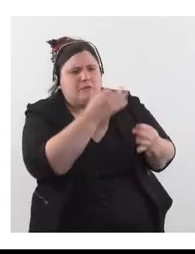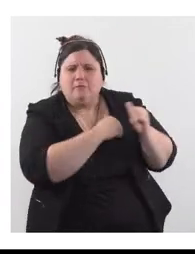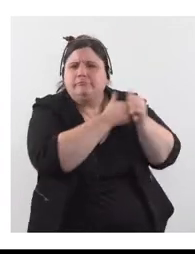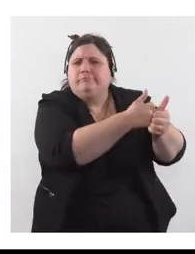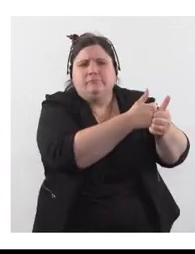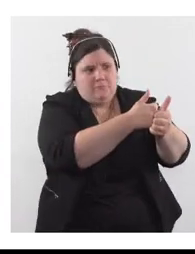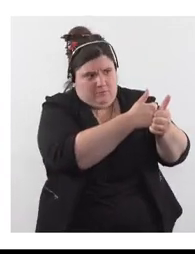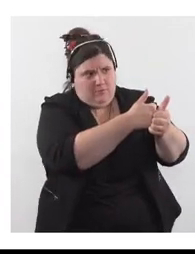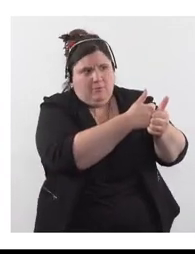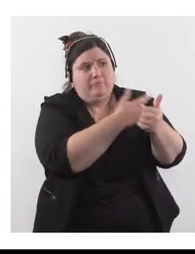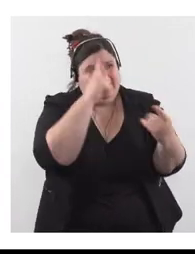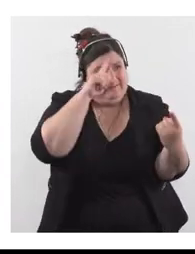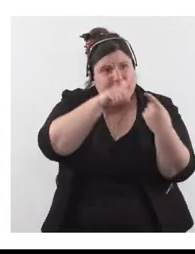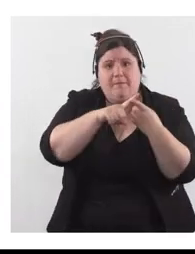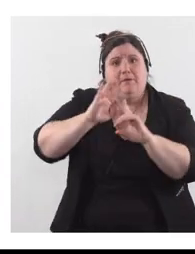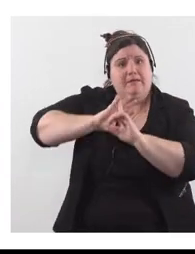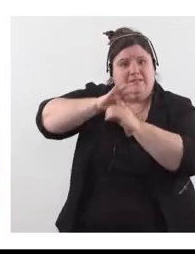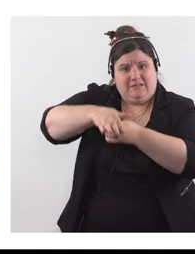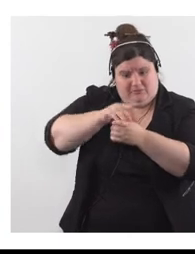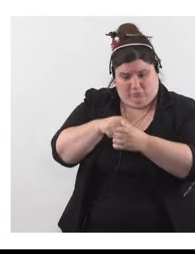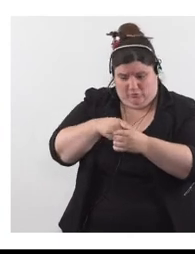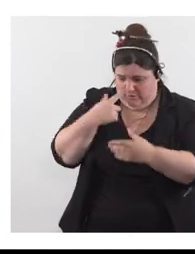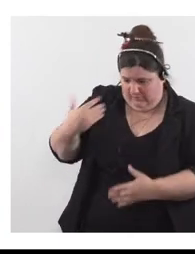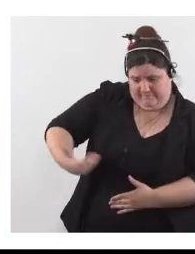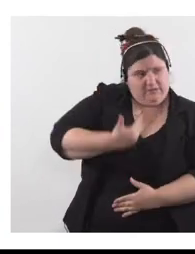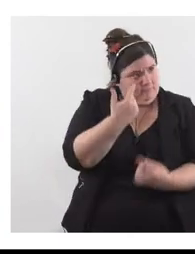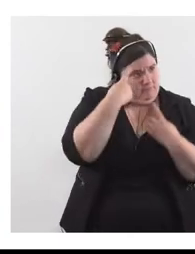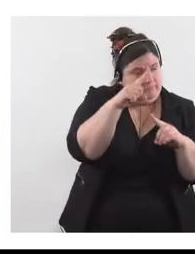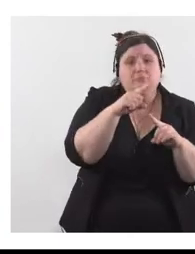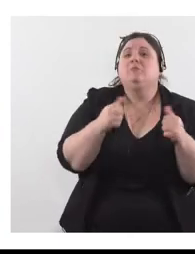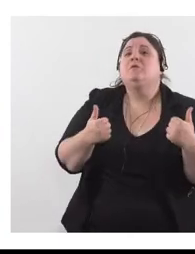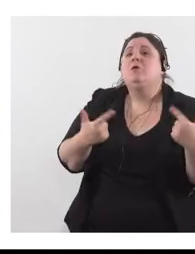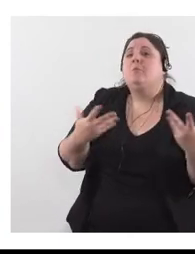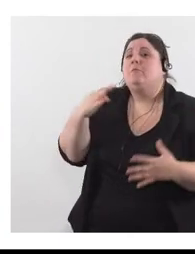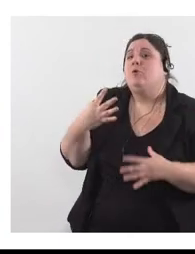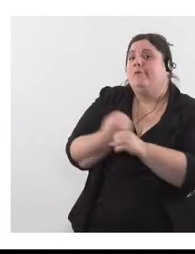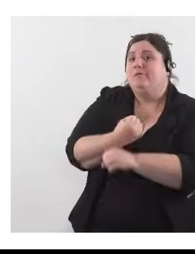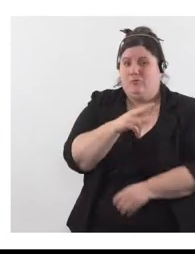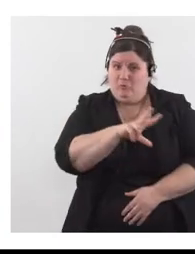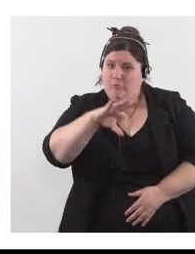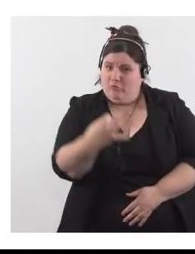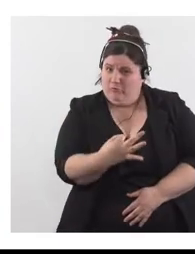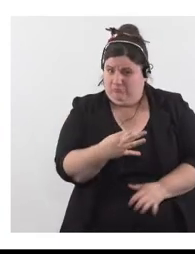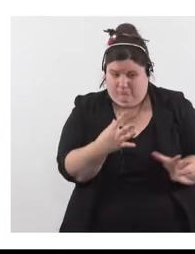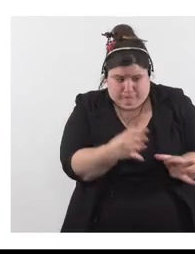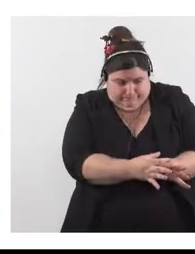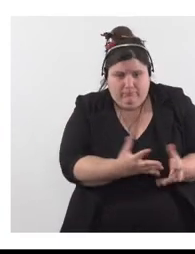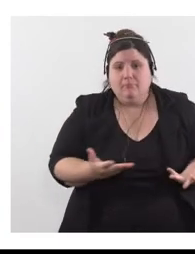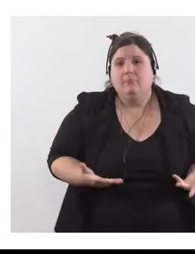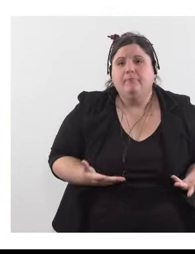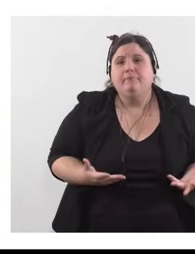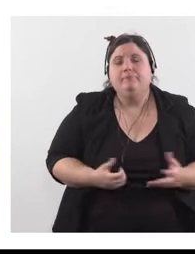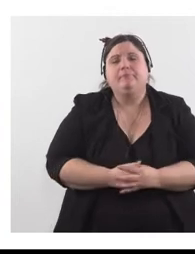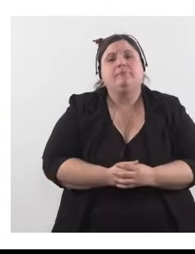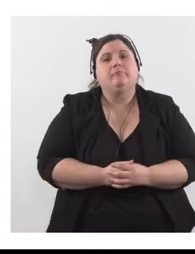réussite est de 33% seulement. Lorsqu'un des deux organes de promotion de l'égalité est à la cause, que ce soit